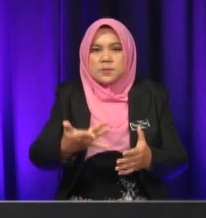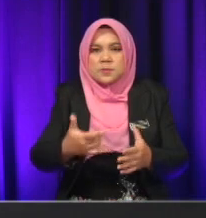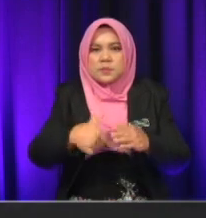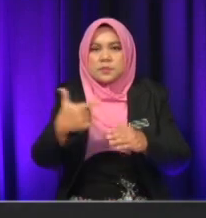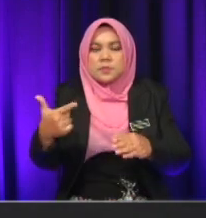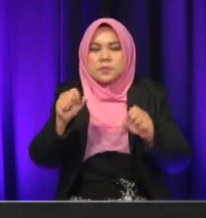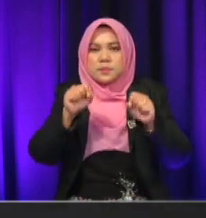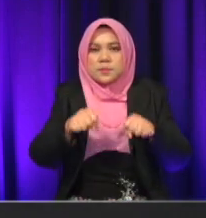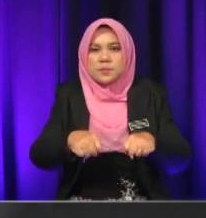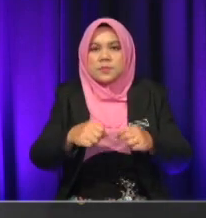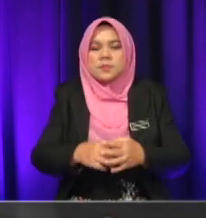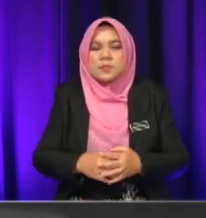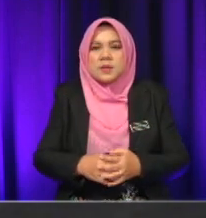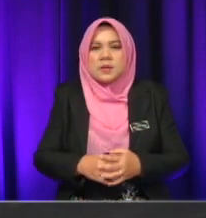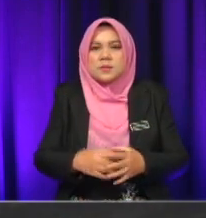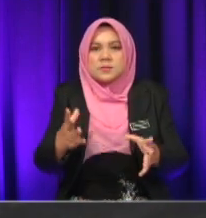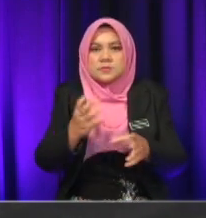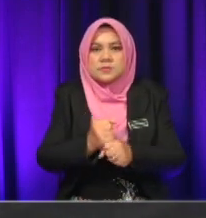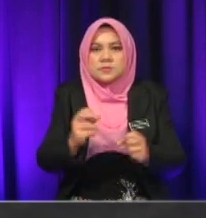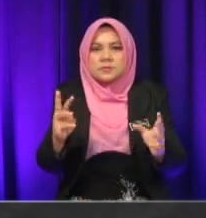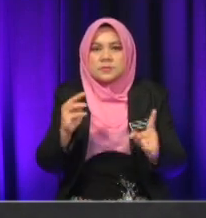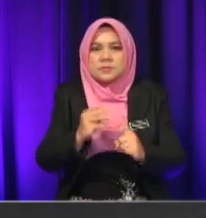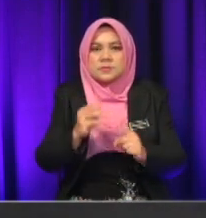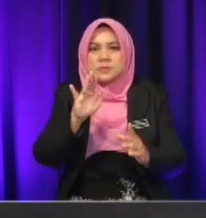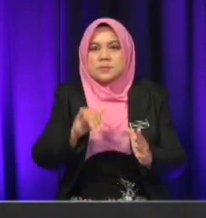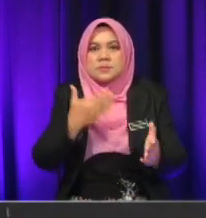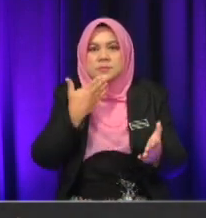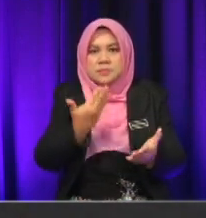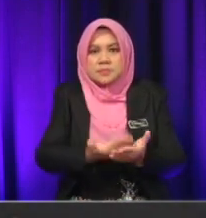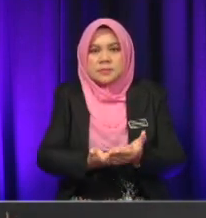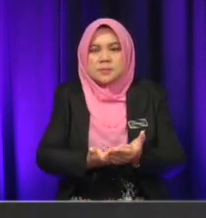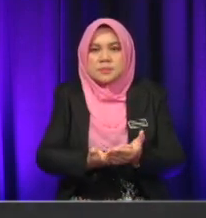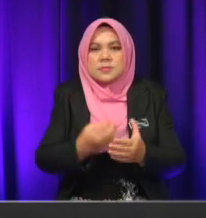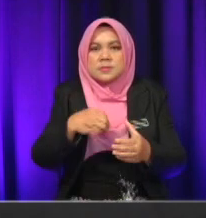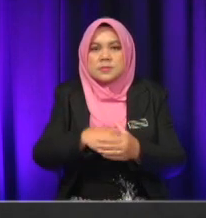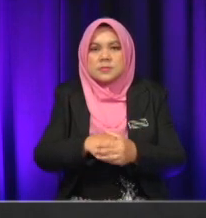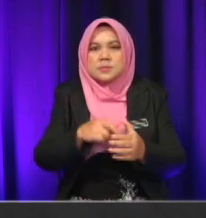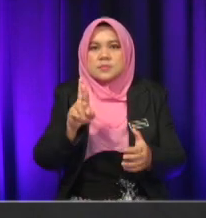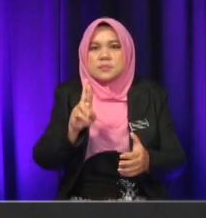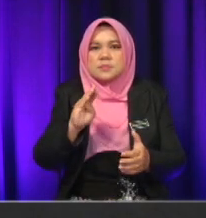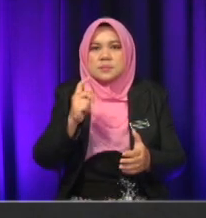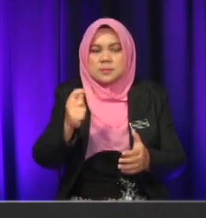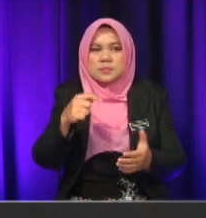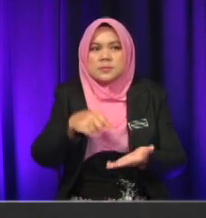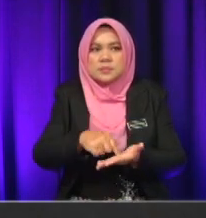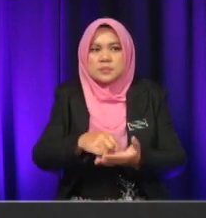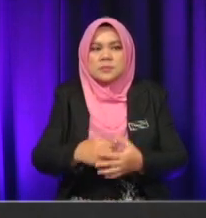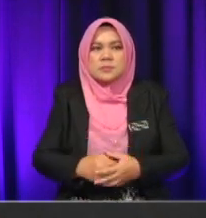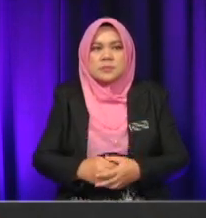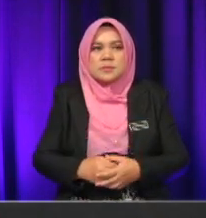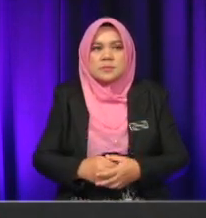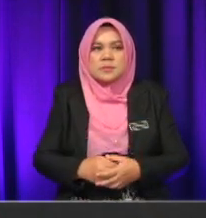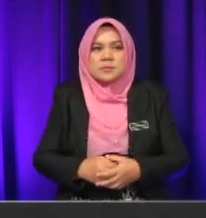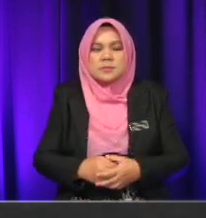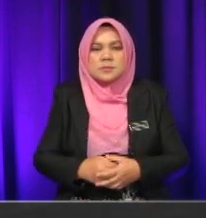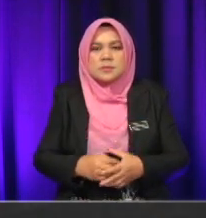sana boleh dapat markah yang baik dalam subjek RBT ni. Wah, markah yang baik. Yalah,